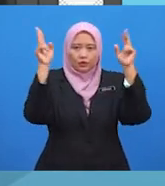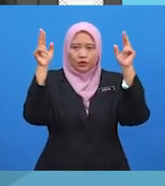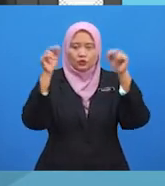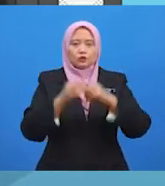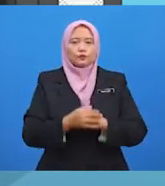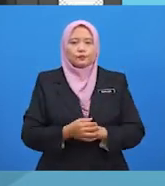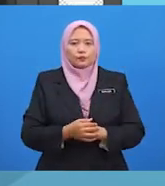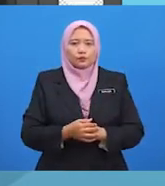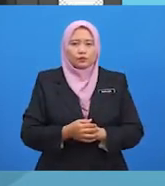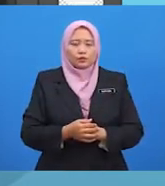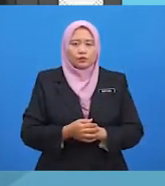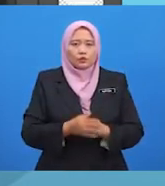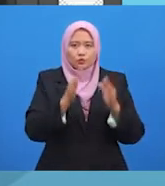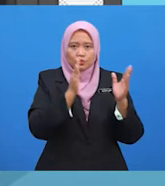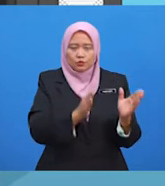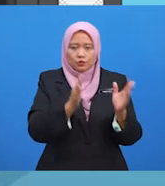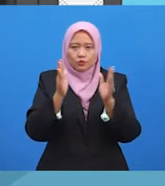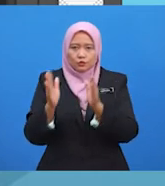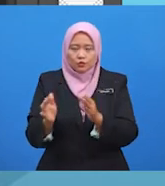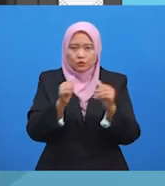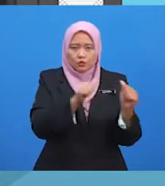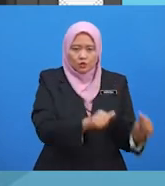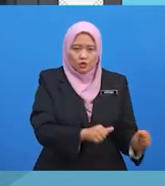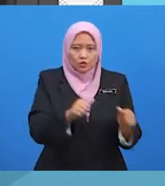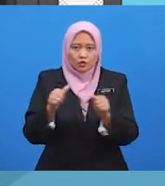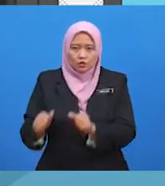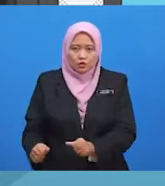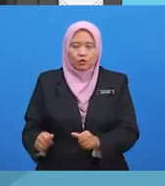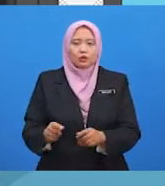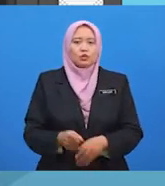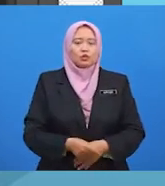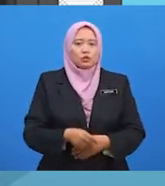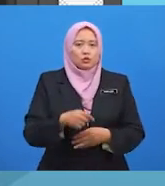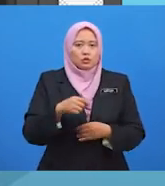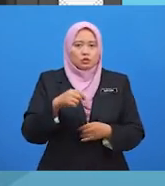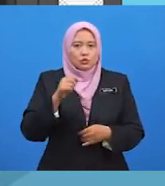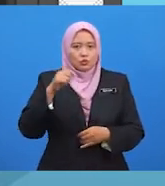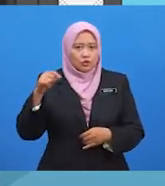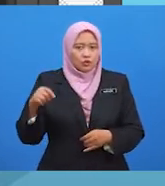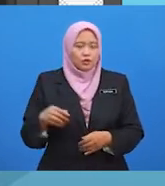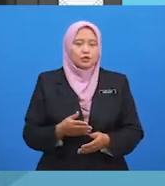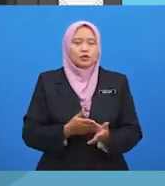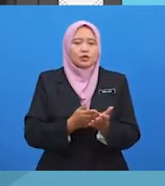Susun dan atur teks mengikut kesesuaian rekaan.